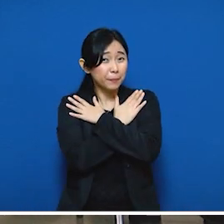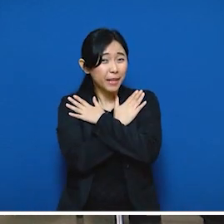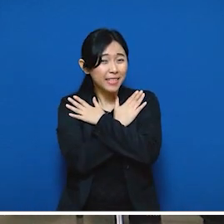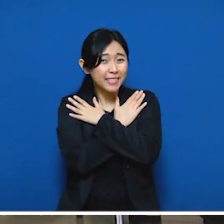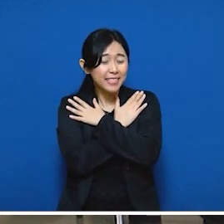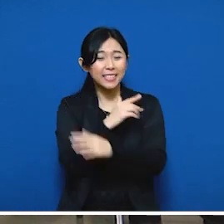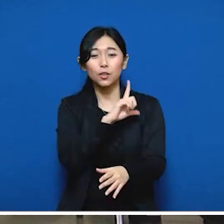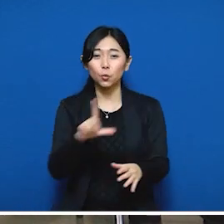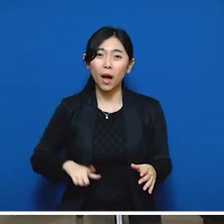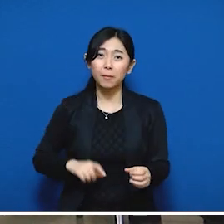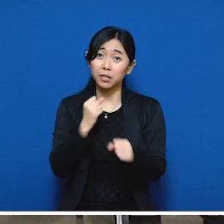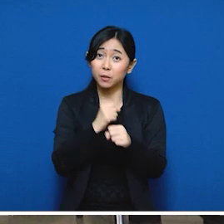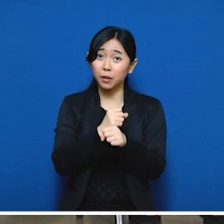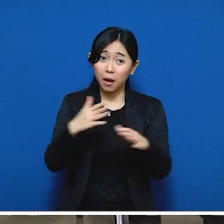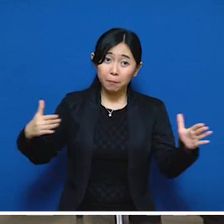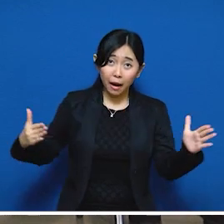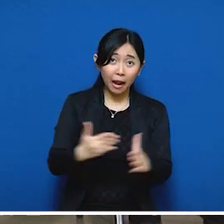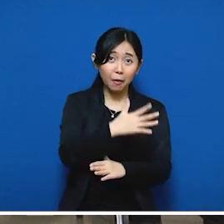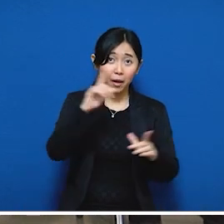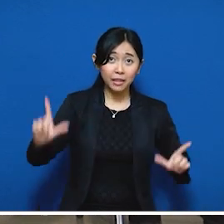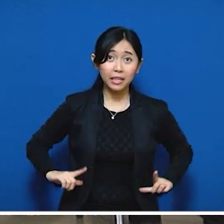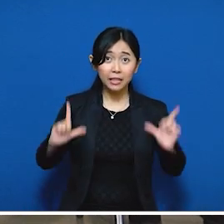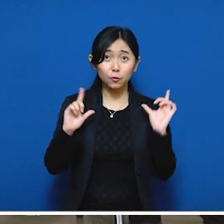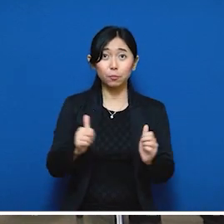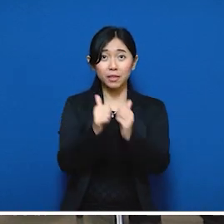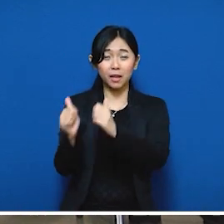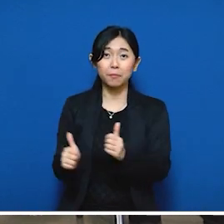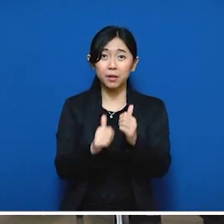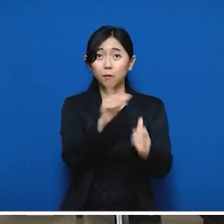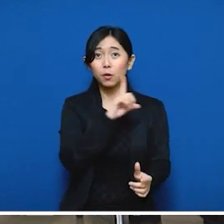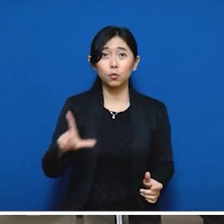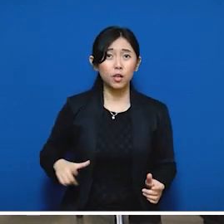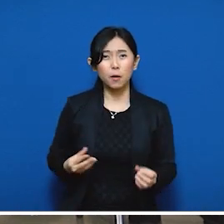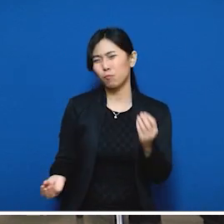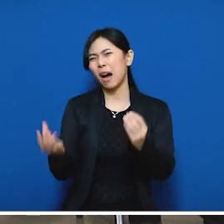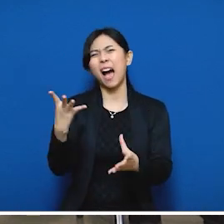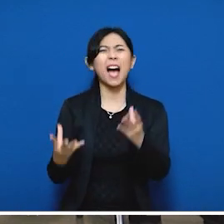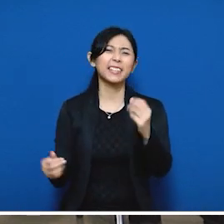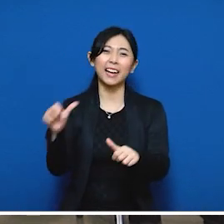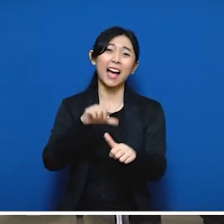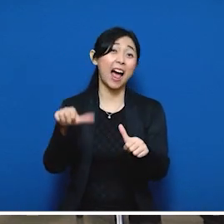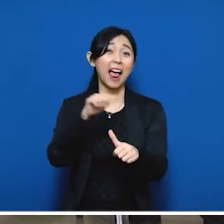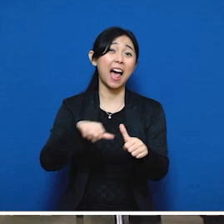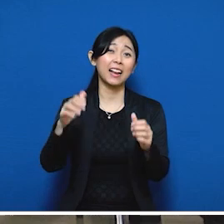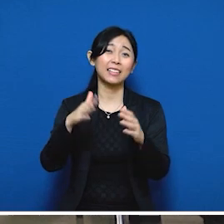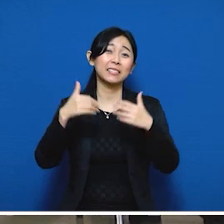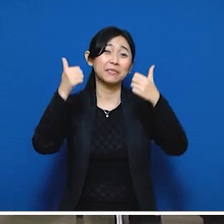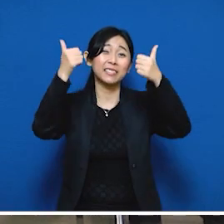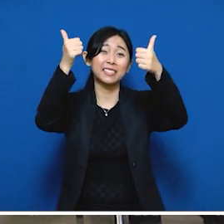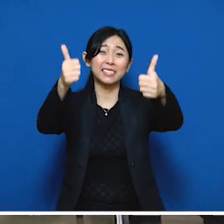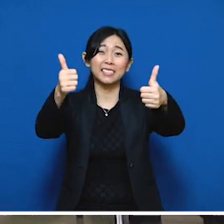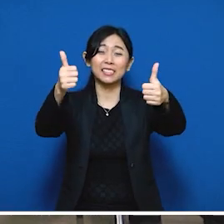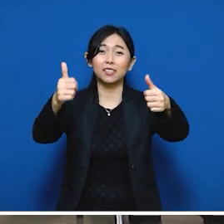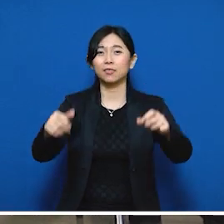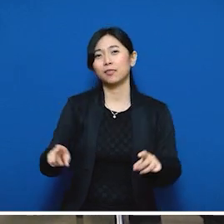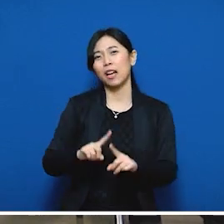Tuhan, melewati kehidupan ini bersama-sama dengan Tuhan. Berbagai pengalaman yang unik, yang berat,